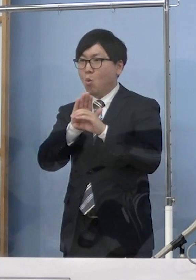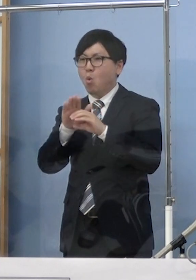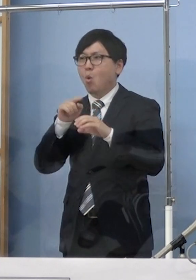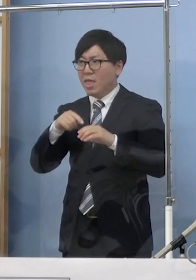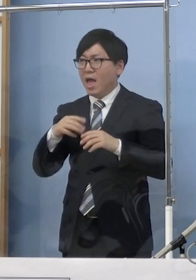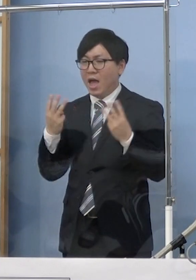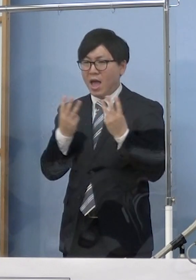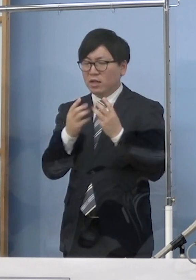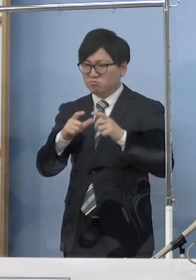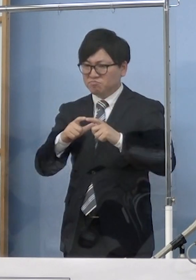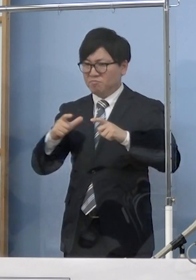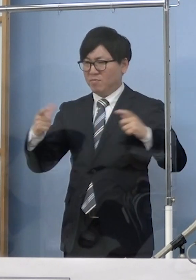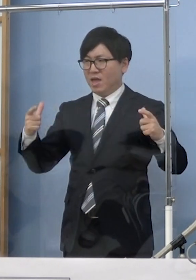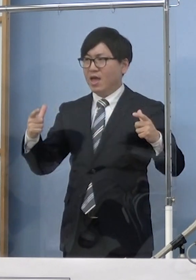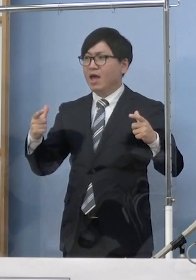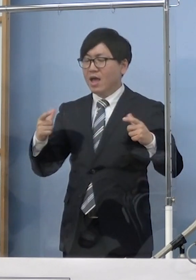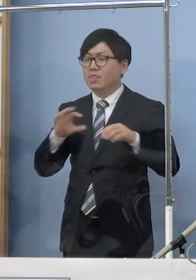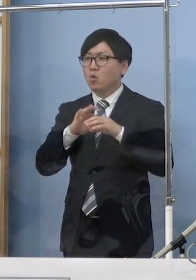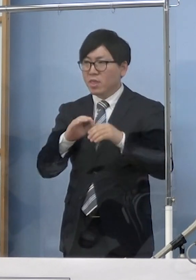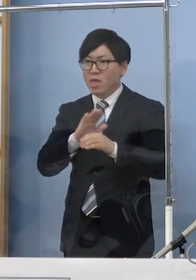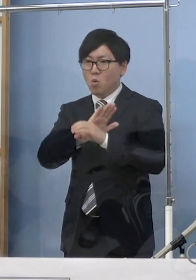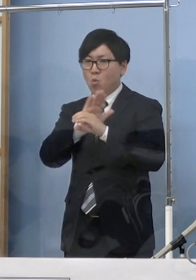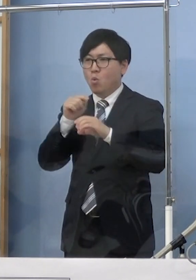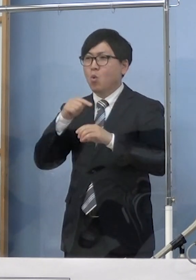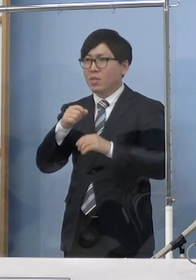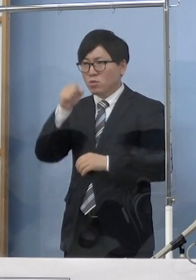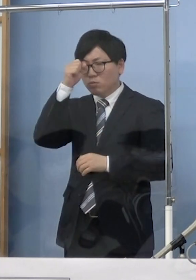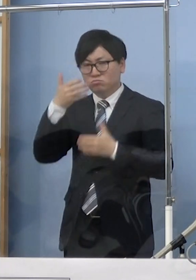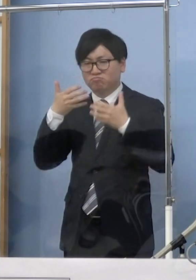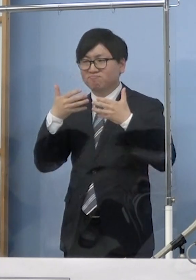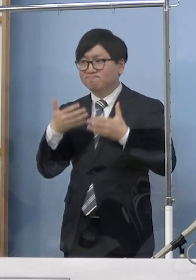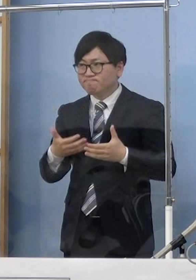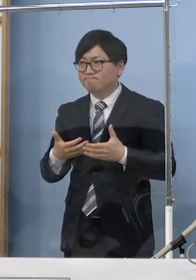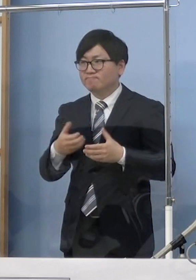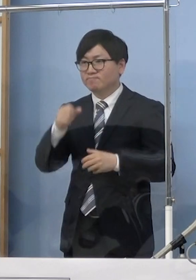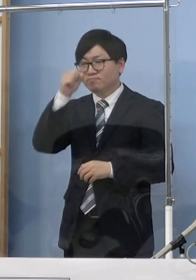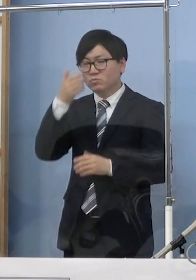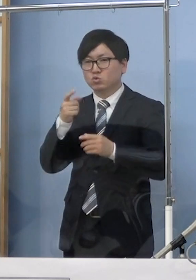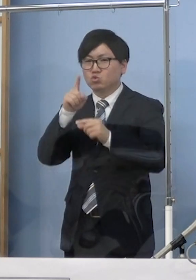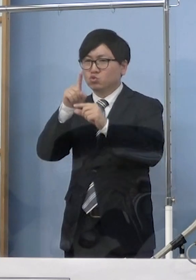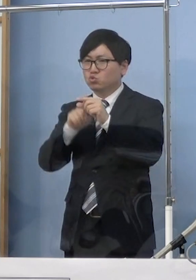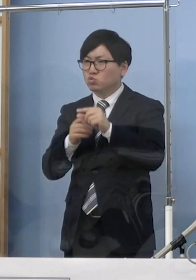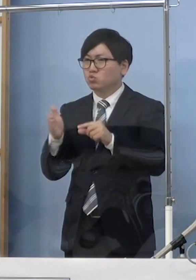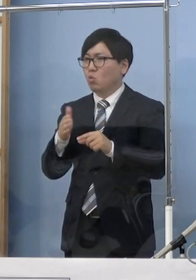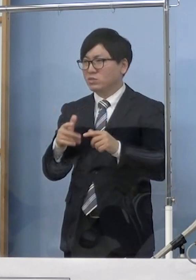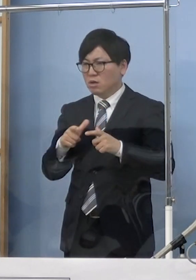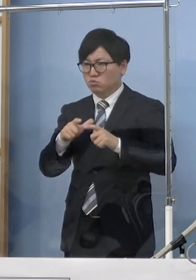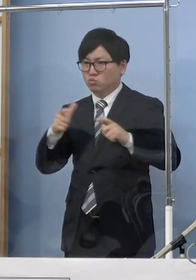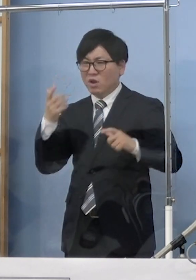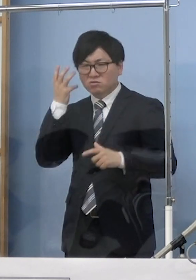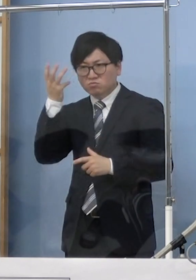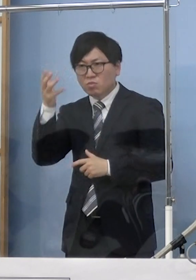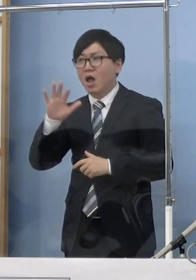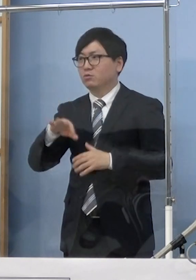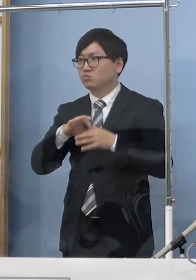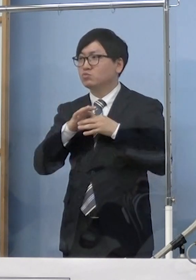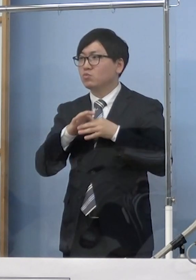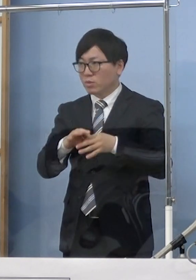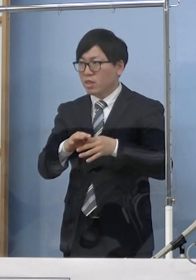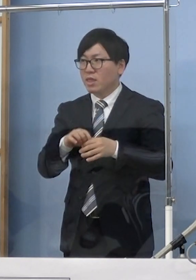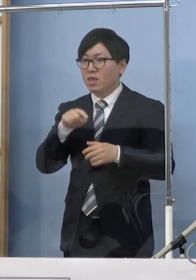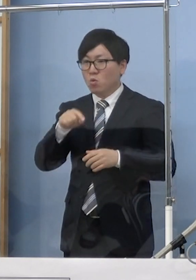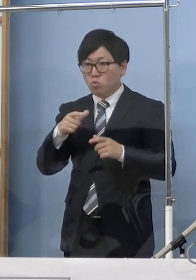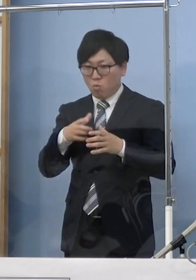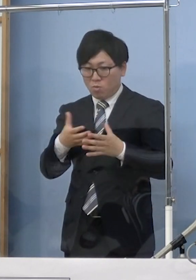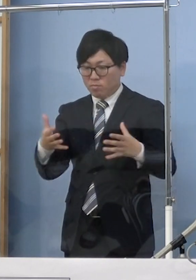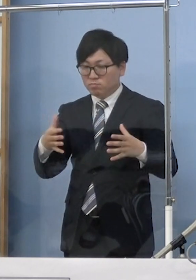になりますと重症者、中等症、こうしたものがだっと増える可能性がある。その時にきっちりと即応できる